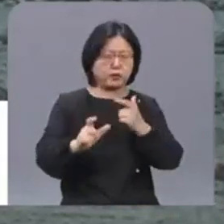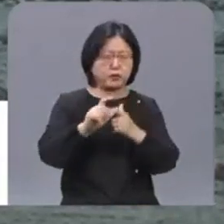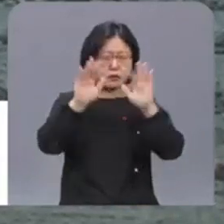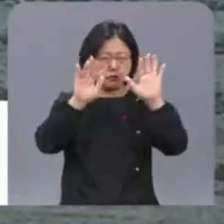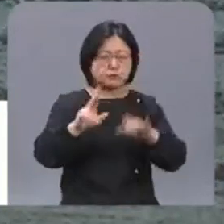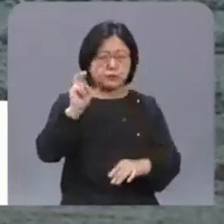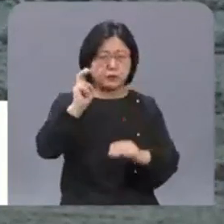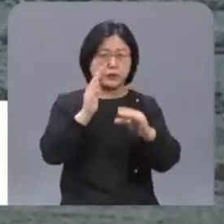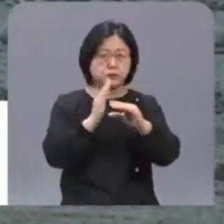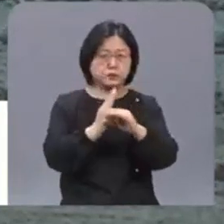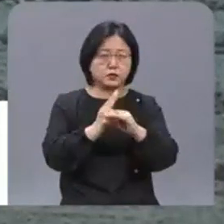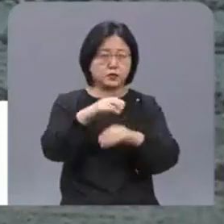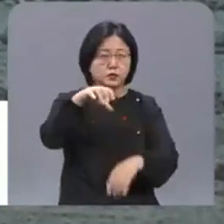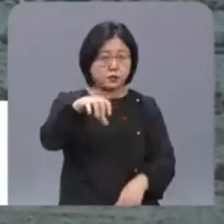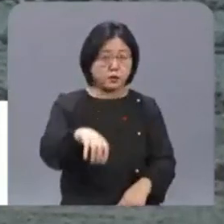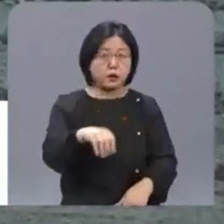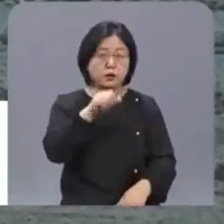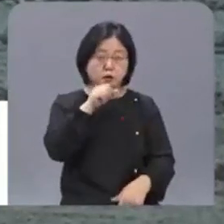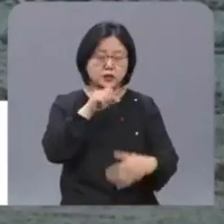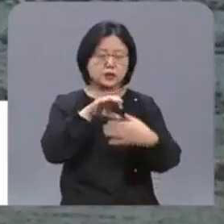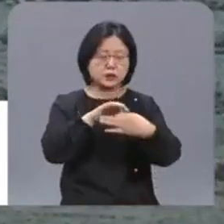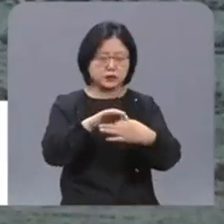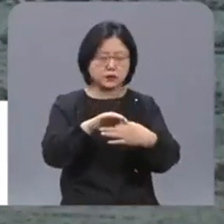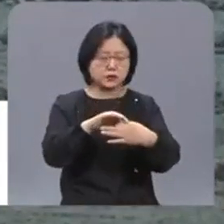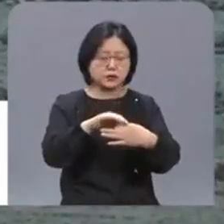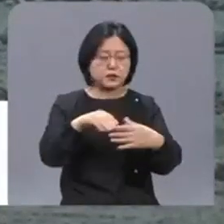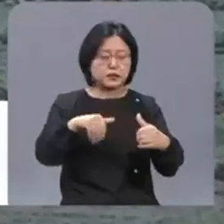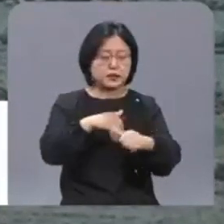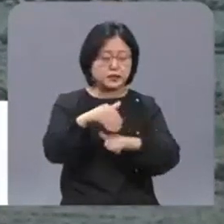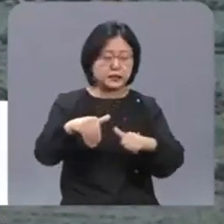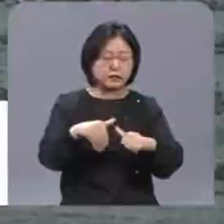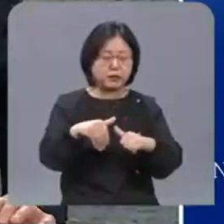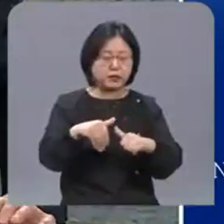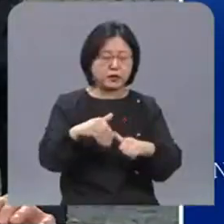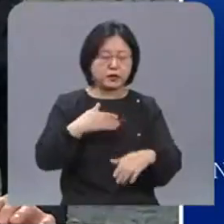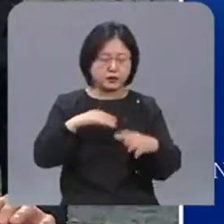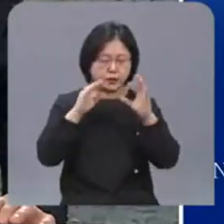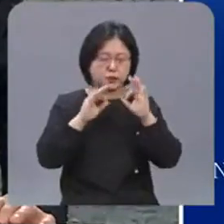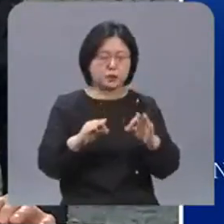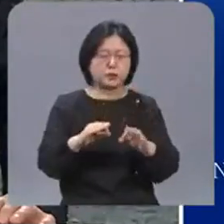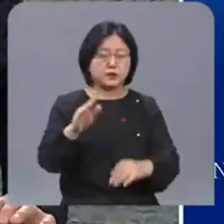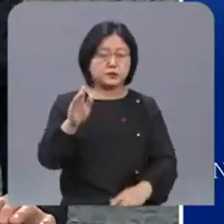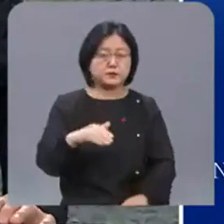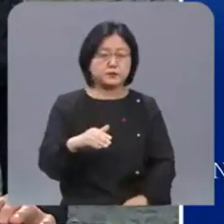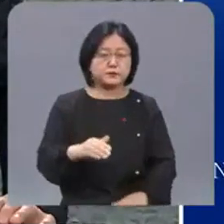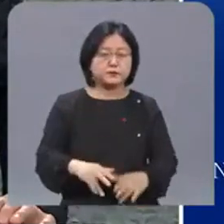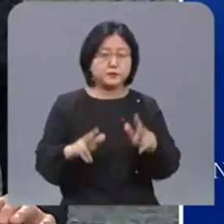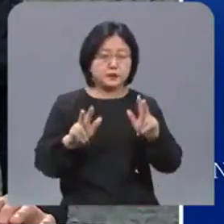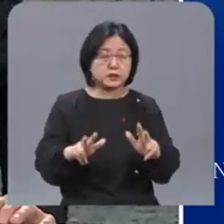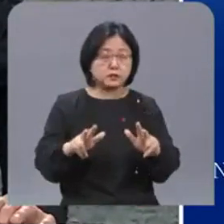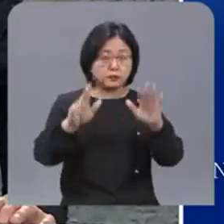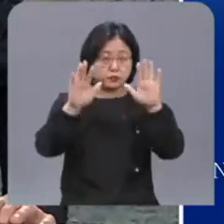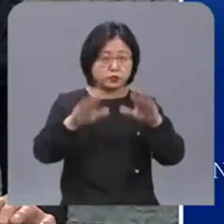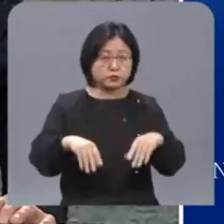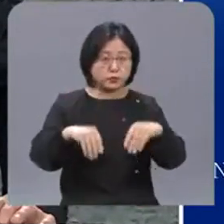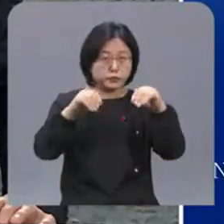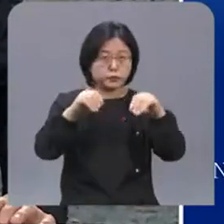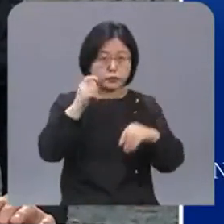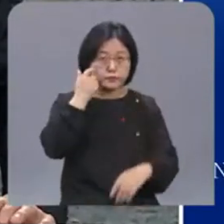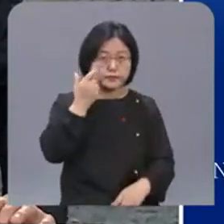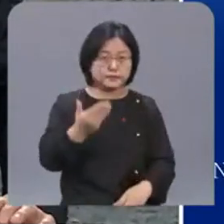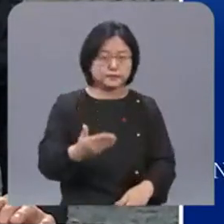예보됐습니다 현장에 나가 있는 취재 계좌 연결해서 자세한 소식 들어보겠습니다 유승경 기자 지금은 눈이 그친